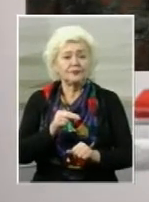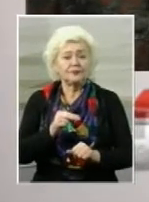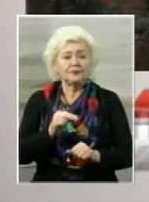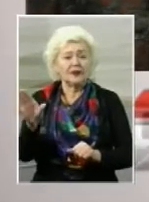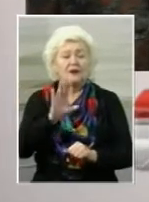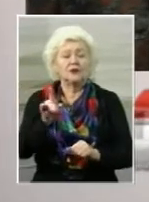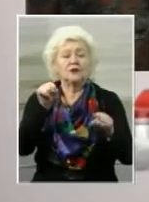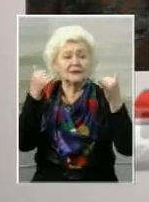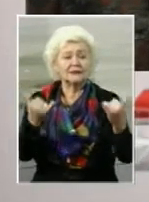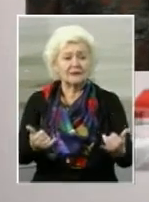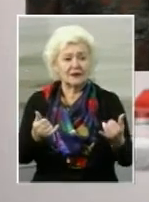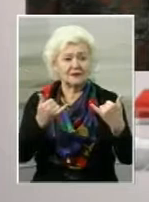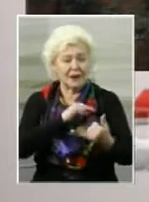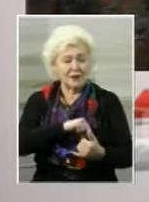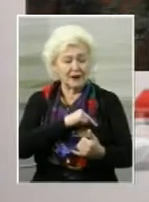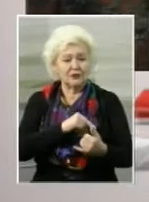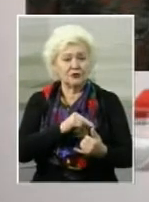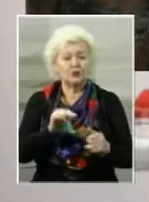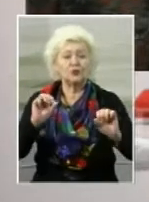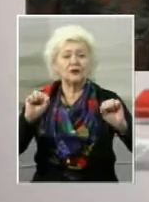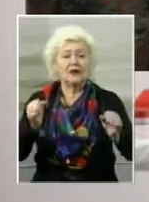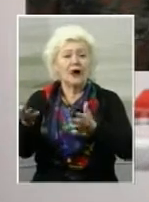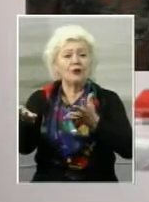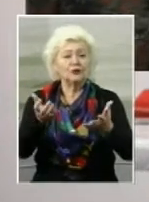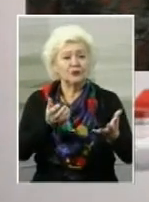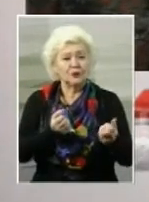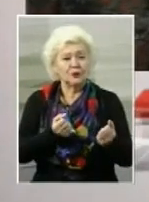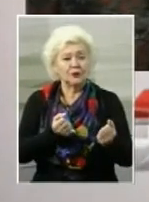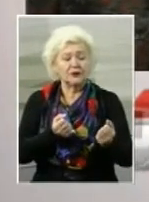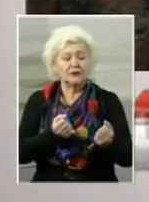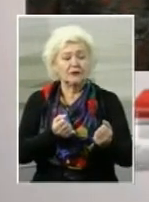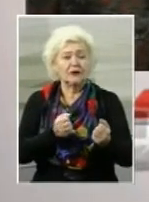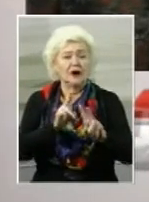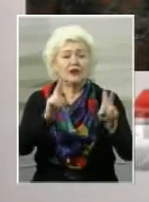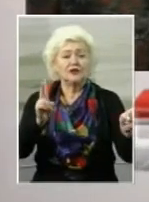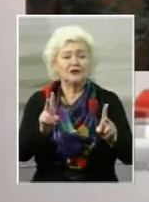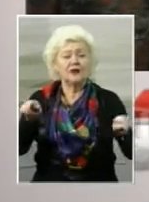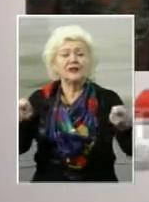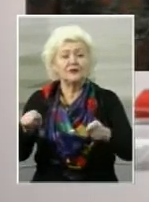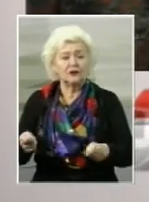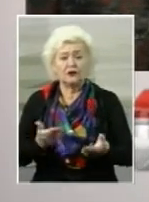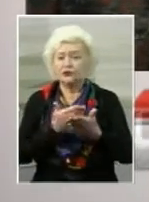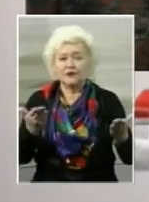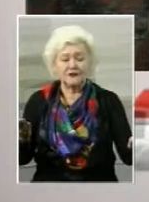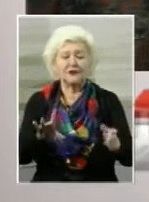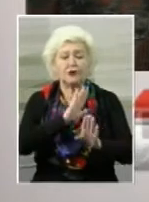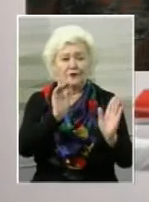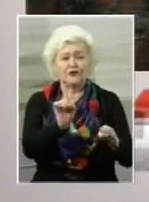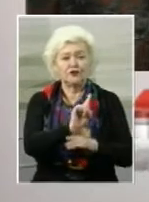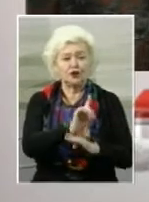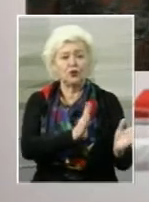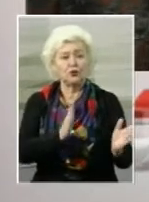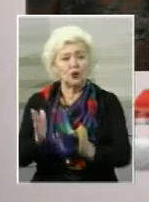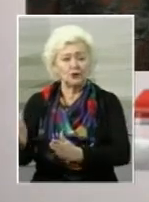Зараз немає ніяких відключень. учень, ну, крім того, що